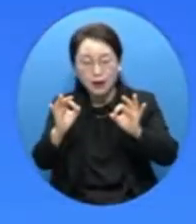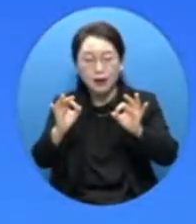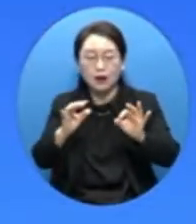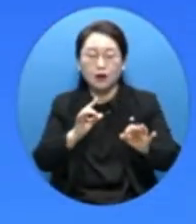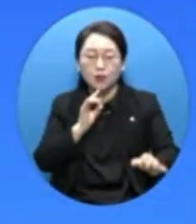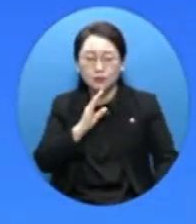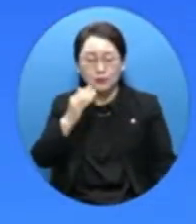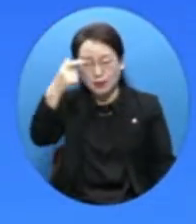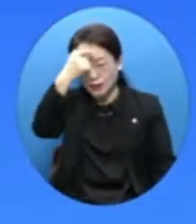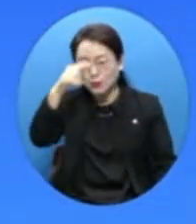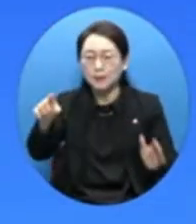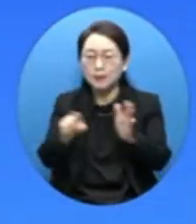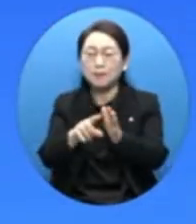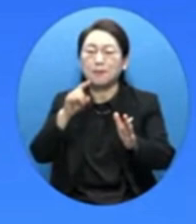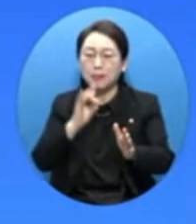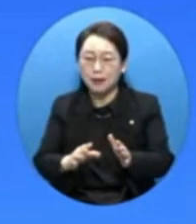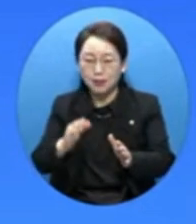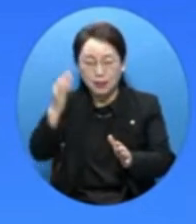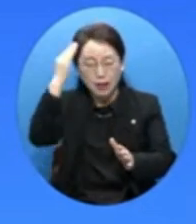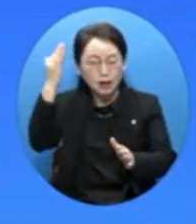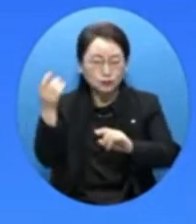유일한 종교임을 알고 저들이